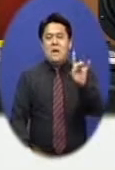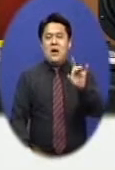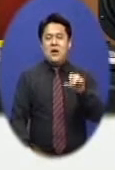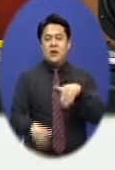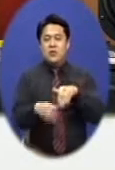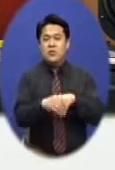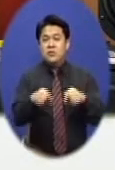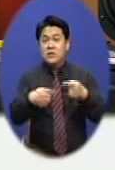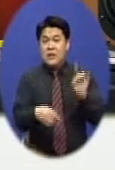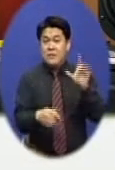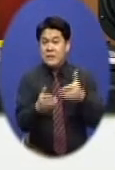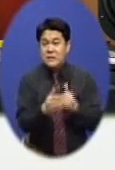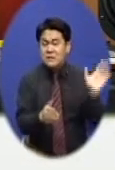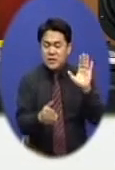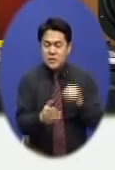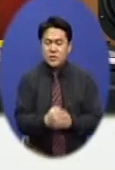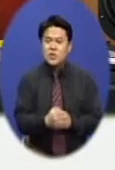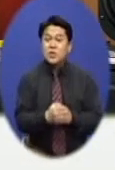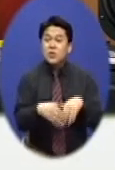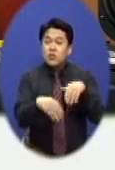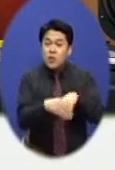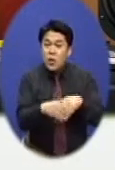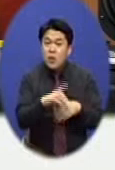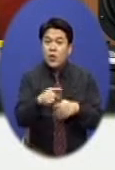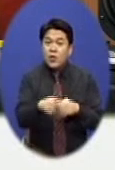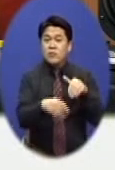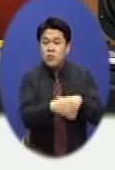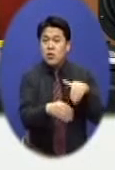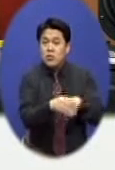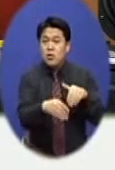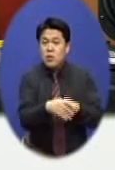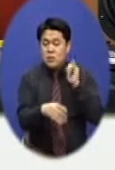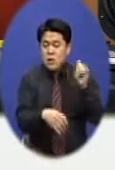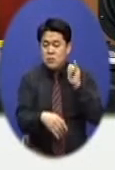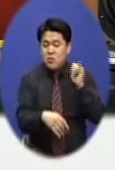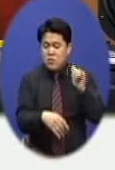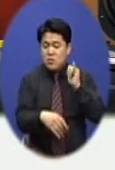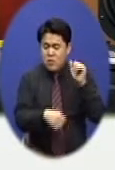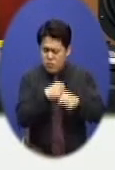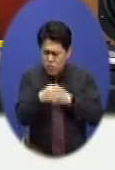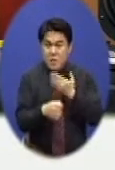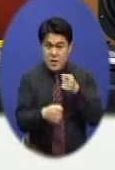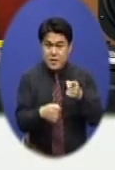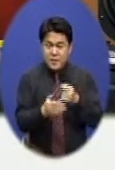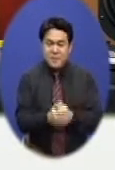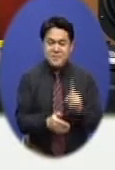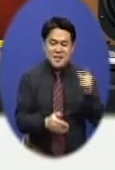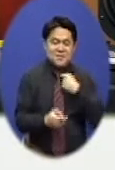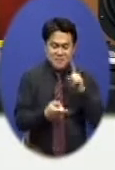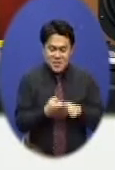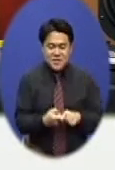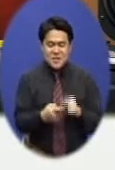분들이 계시더라고요. 그래요. 네, 끝날 때까지 심사를 계속 심사평을 네, 해주시면 됩니다. 할 수 있으니까요. 네. 뭐 1번이 마음에 든다, 2번이 마음에